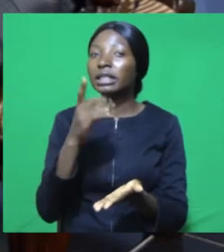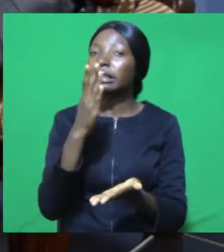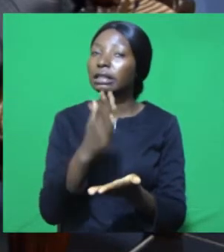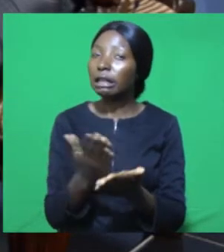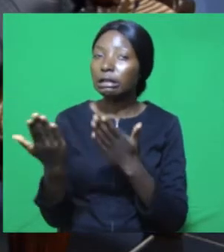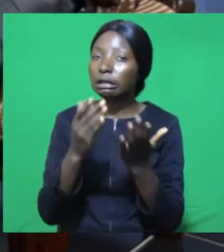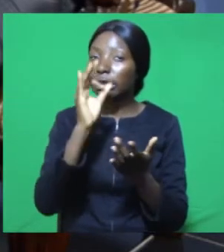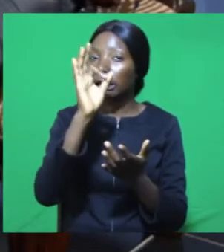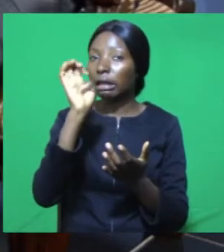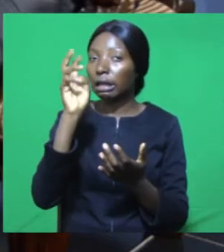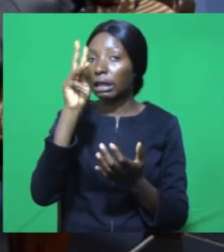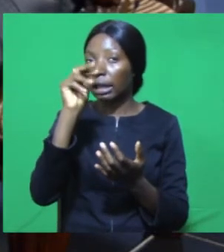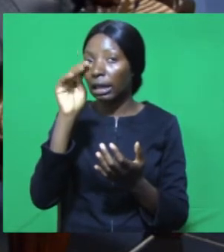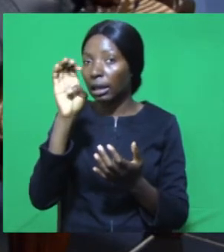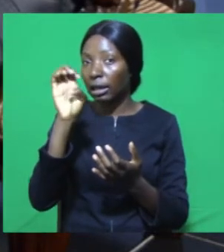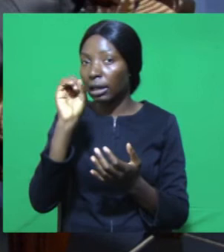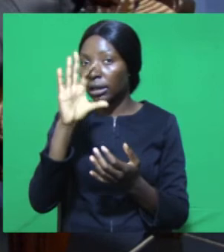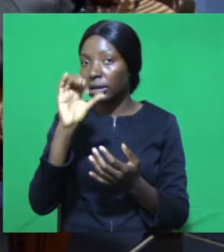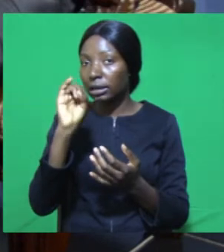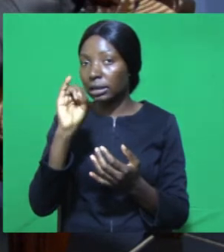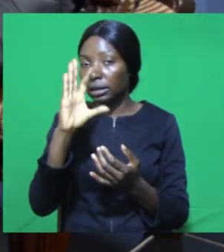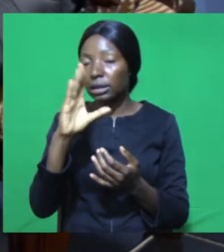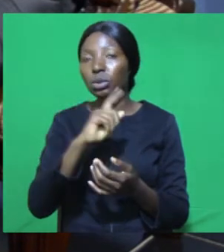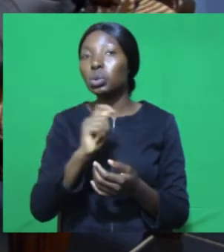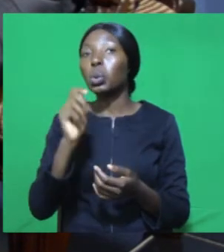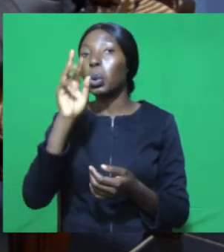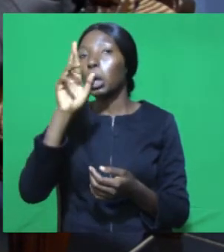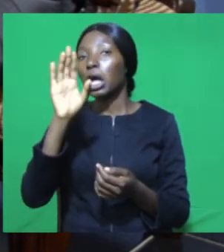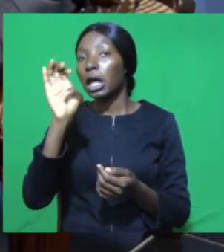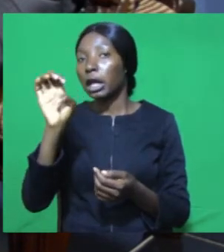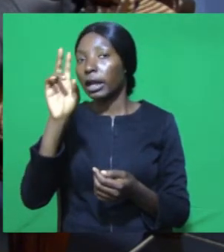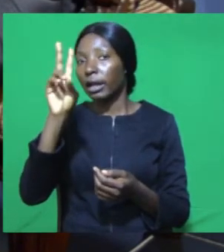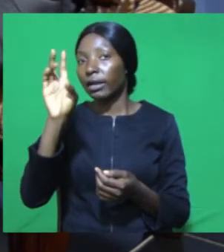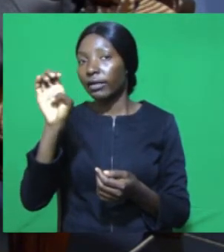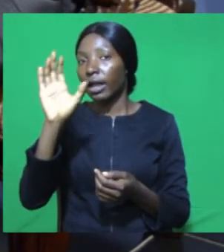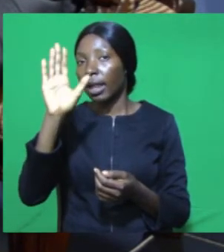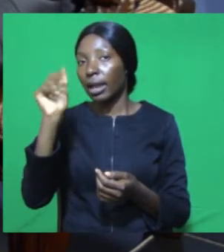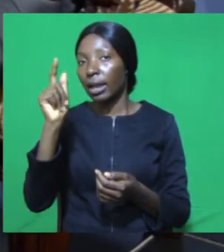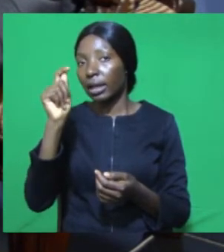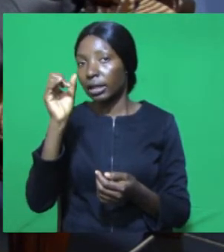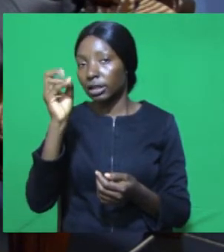pakunyatsonzwisisa chokwadi. Nekuti Old Testament ndohwaro weNew Testament.